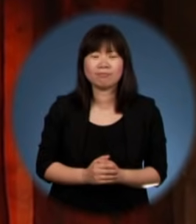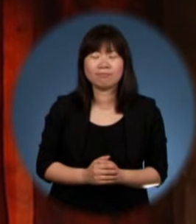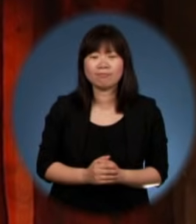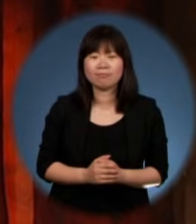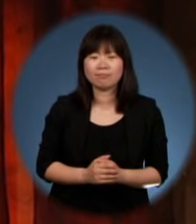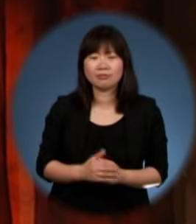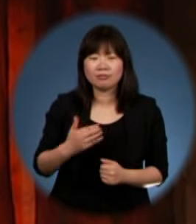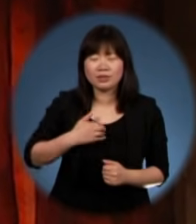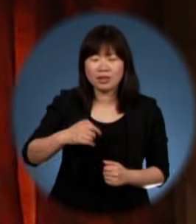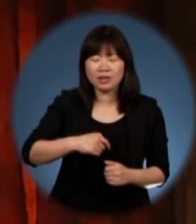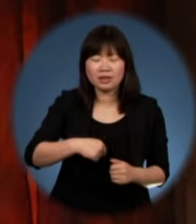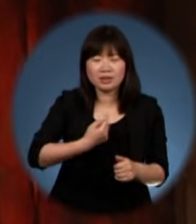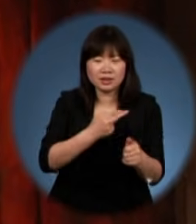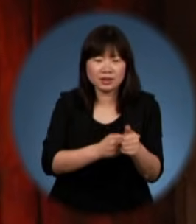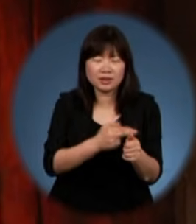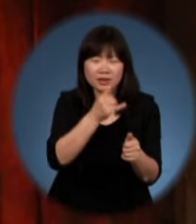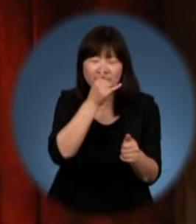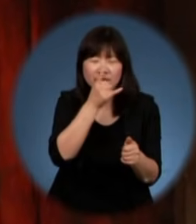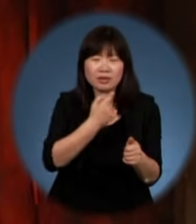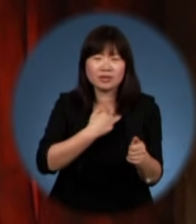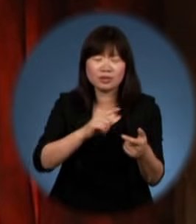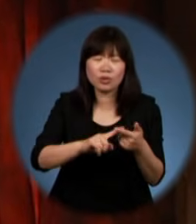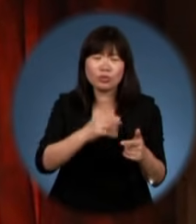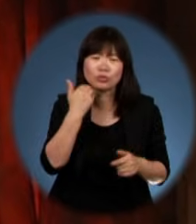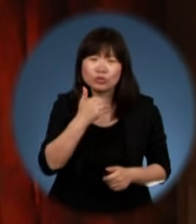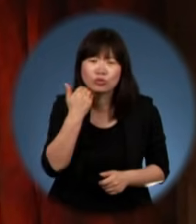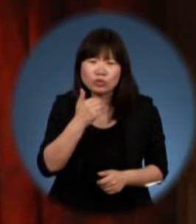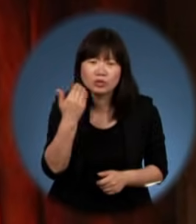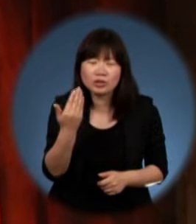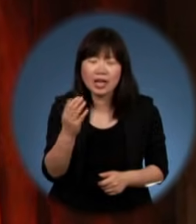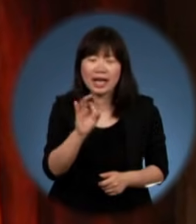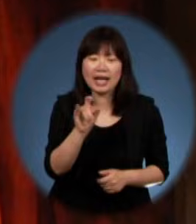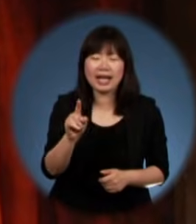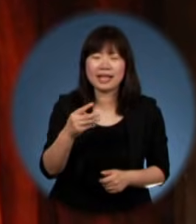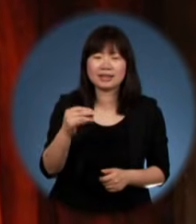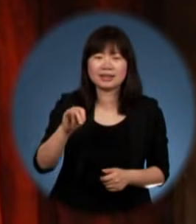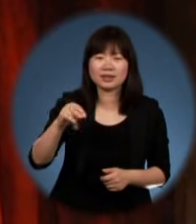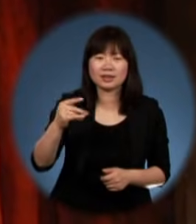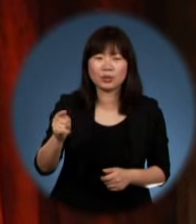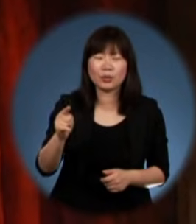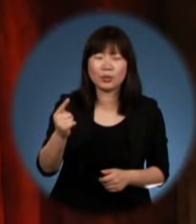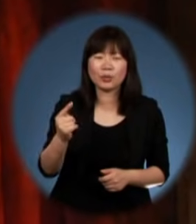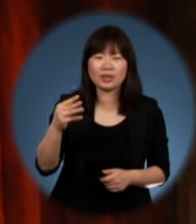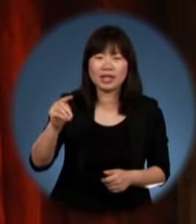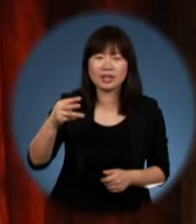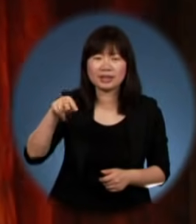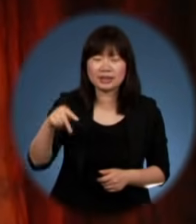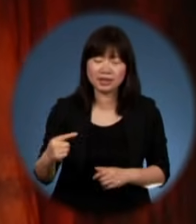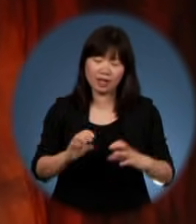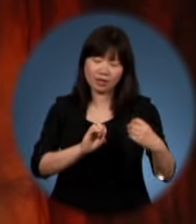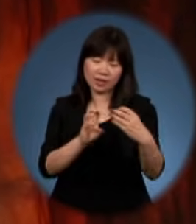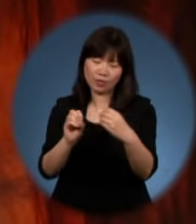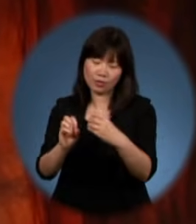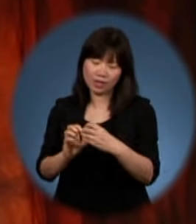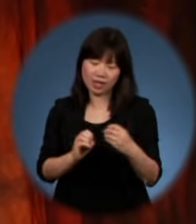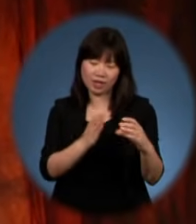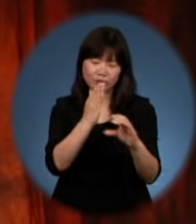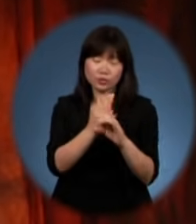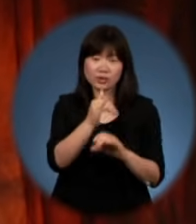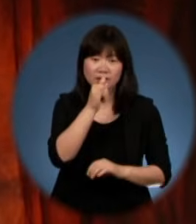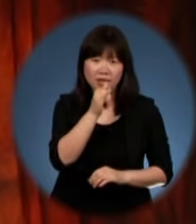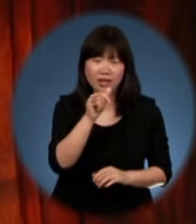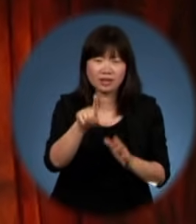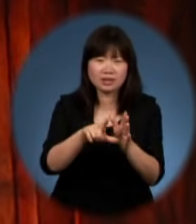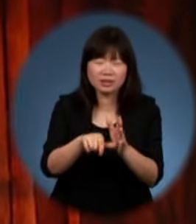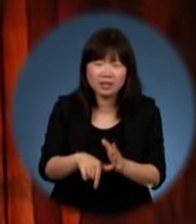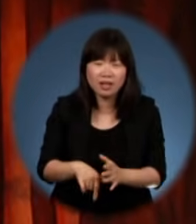어 자기 스승이었던 누구죠 아직도 텔레 스가 이렇게 대화를 나옵니다 이렇게 올라오다가 그때